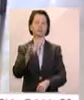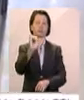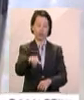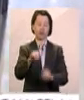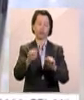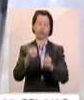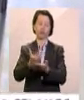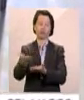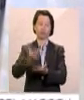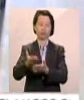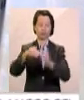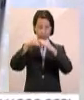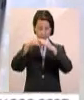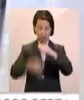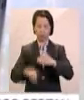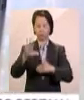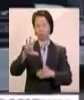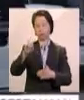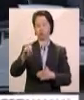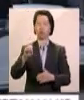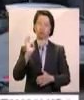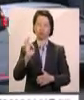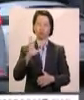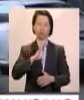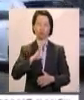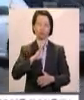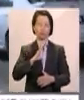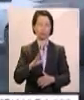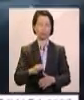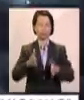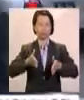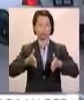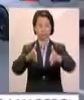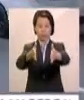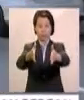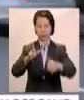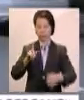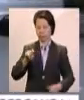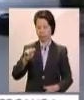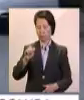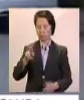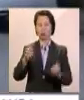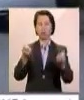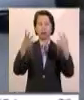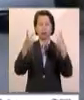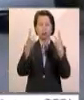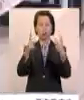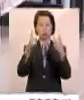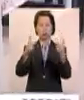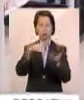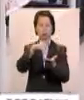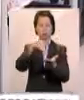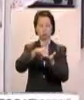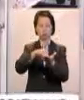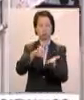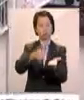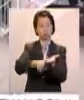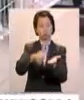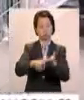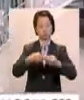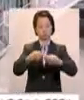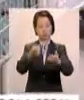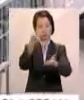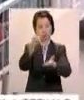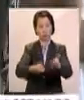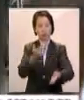lagi. Bawah RM50. Dan di Jalan Tunku Abdul Rahman, banyak kedai termasuk pusat membeli belah menawarkan